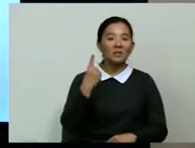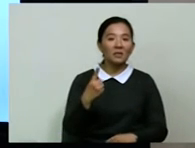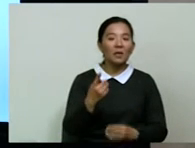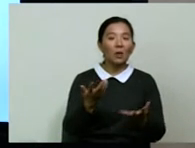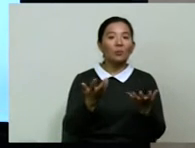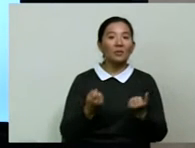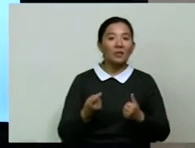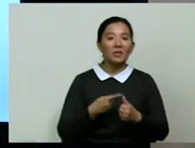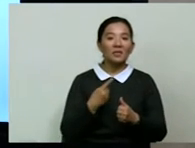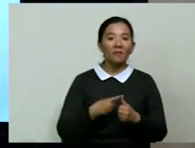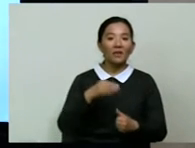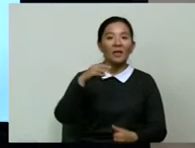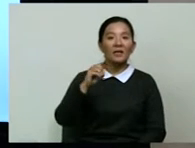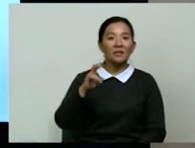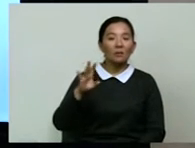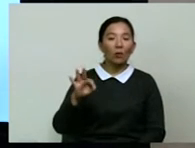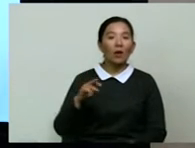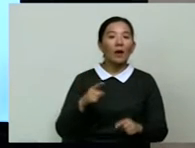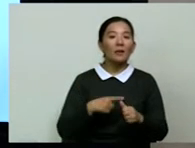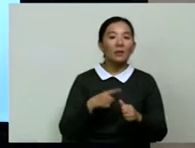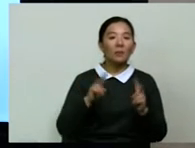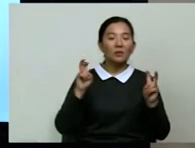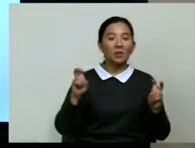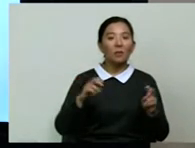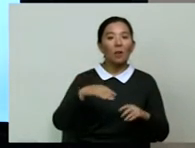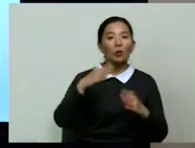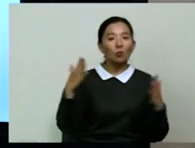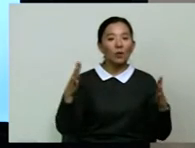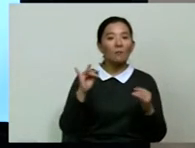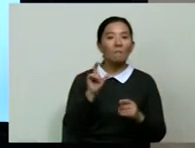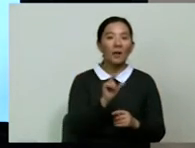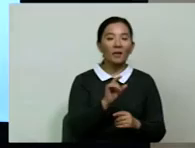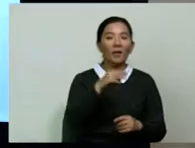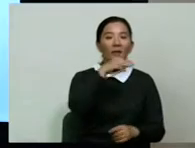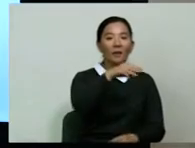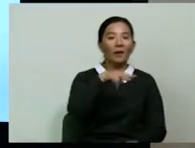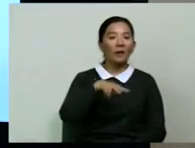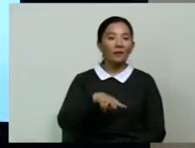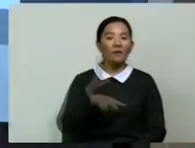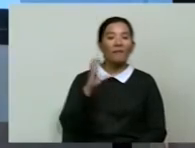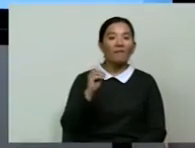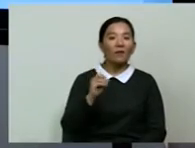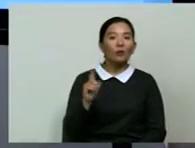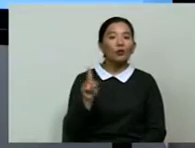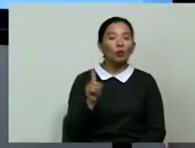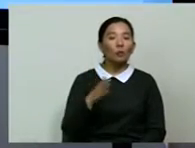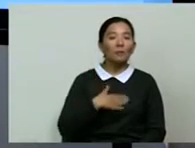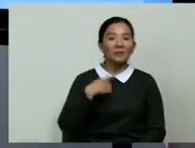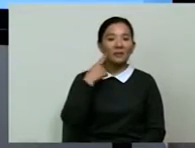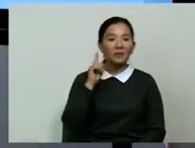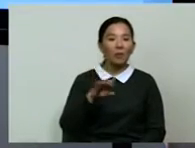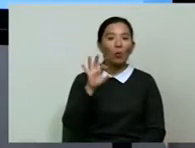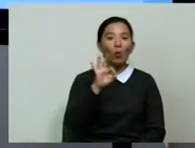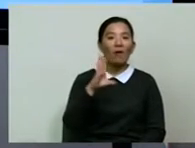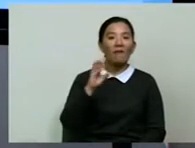принято называть Тесла. Обозначается большой и маленькими буквами T и L. Что мы знаем о